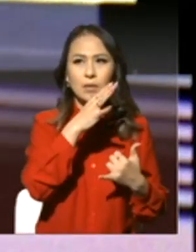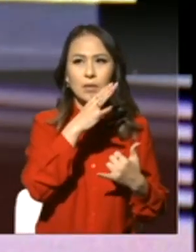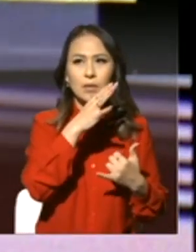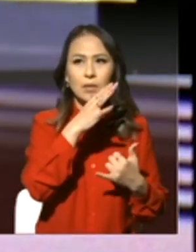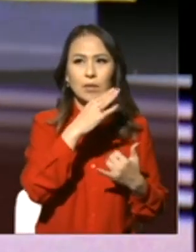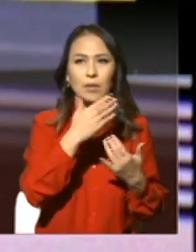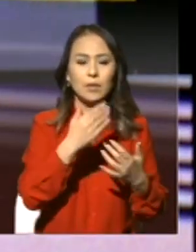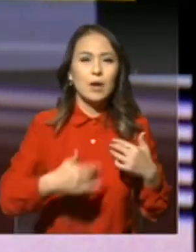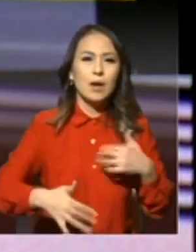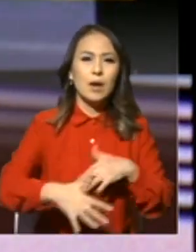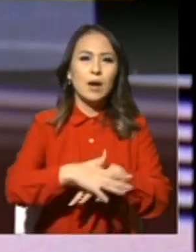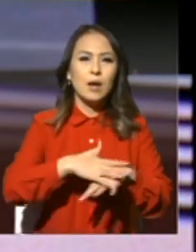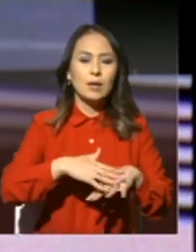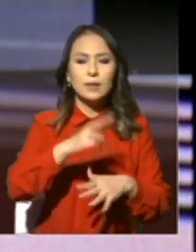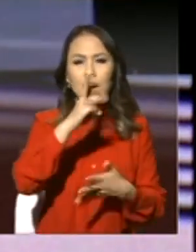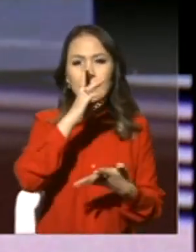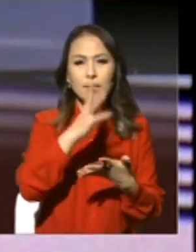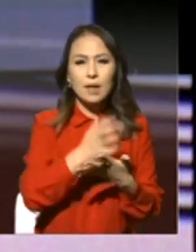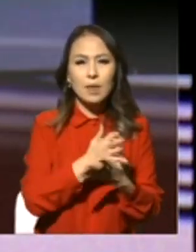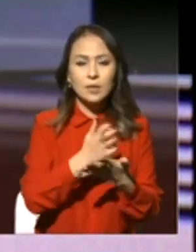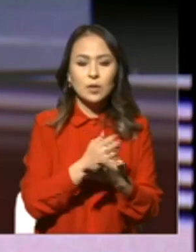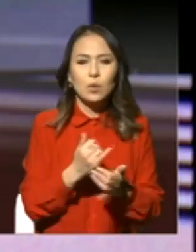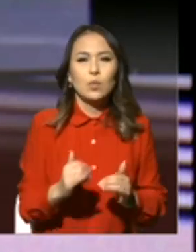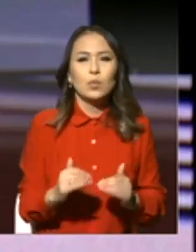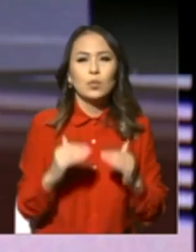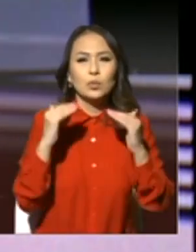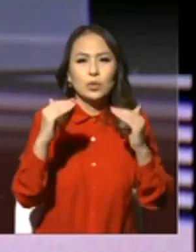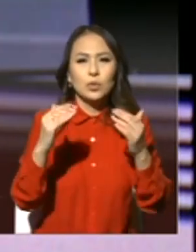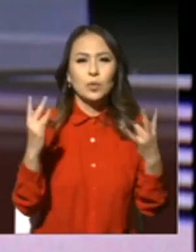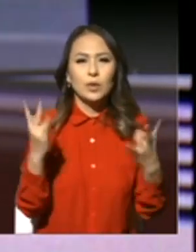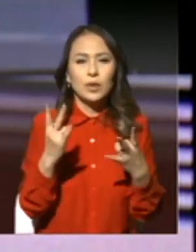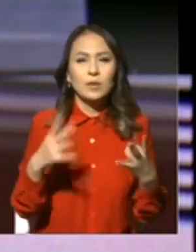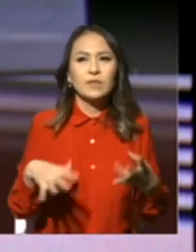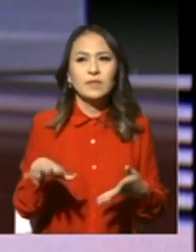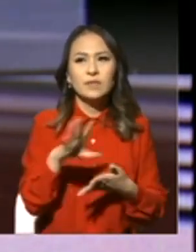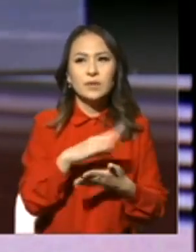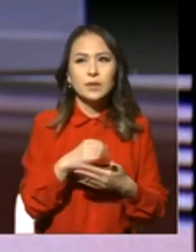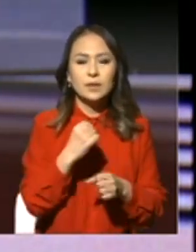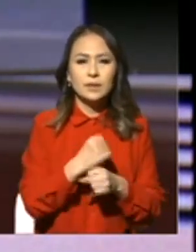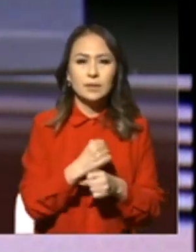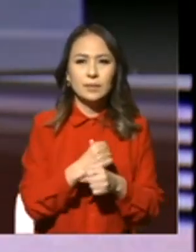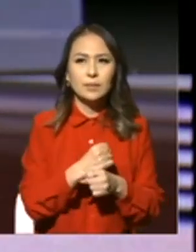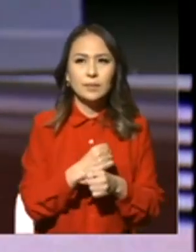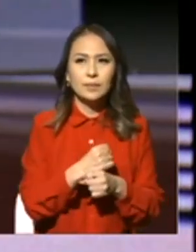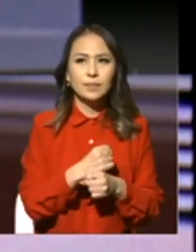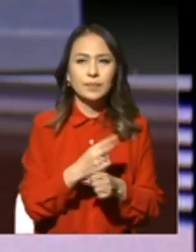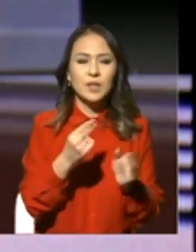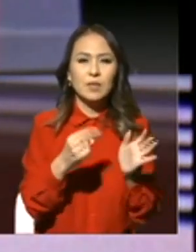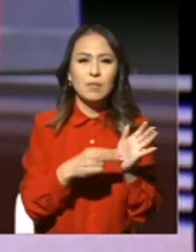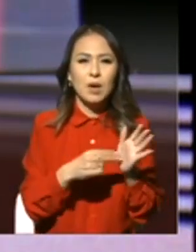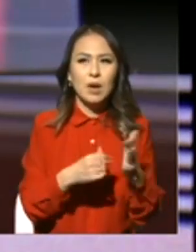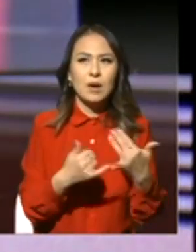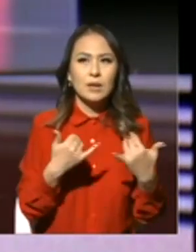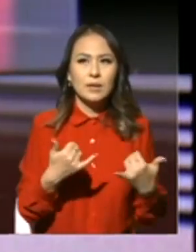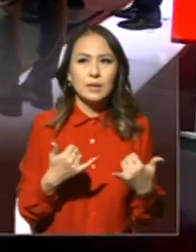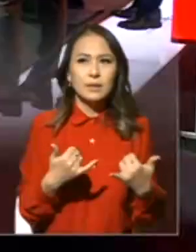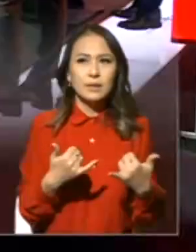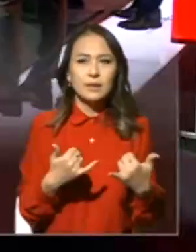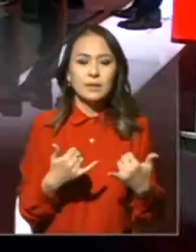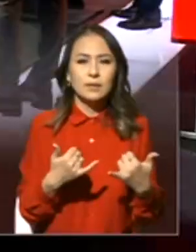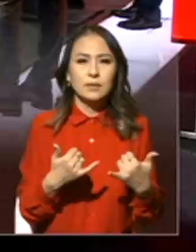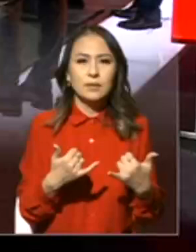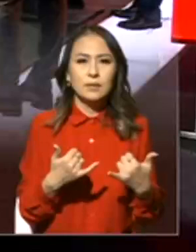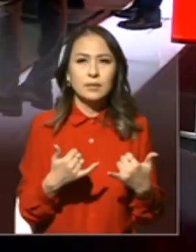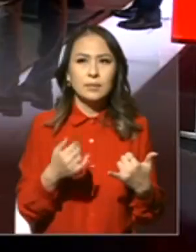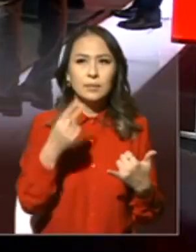ол халықтың табысын көтеру. Мен түгел жерде қай жерде халықпен кездестік. Ана баға, біз қазір оны бәрін